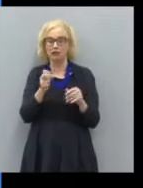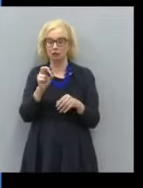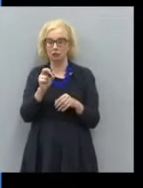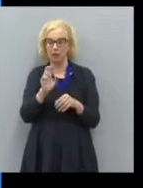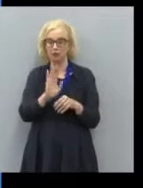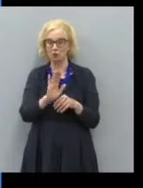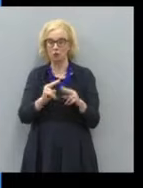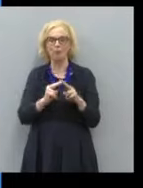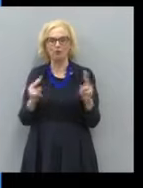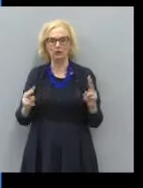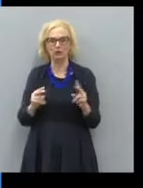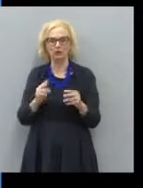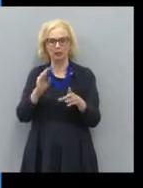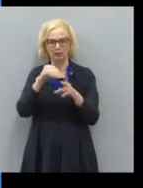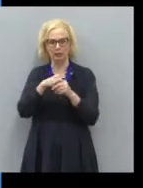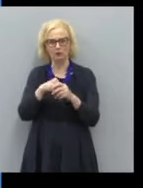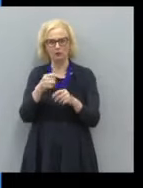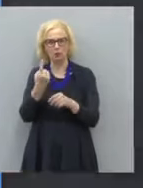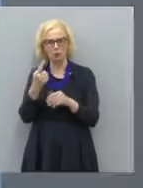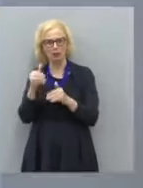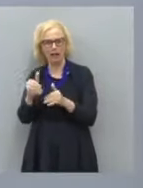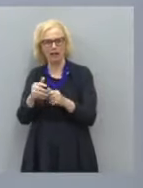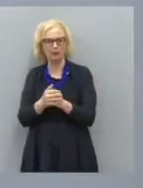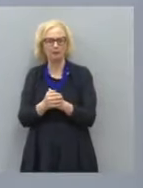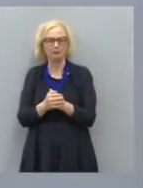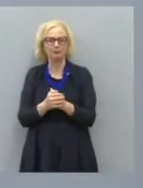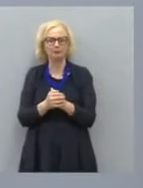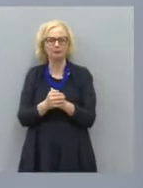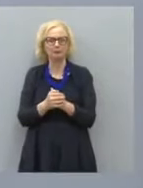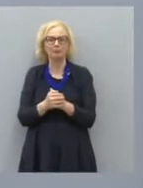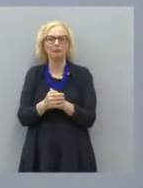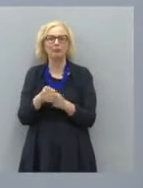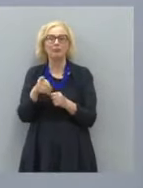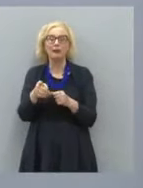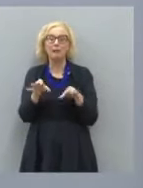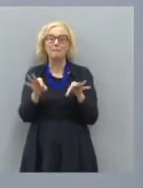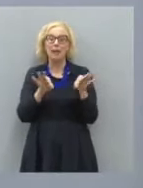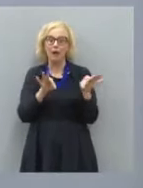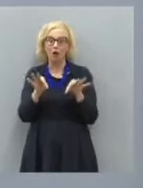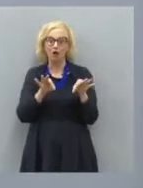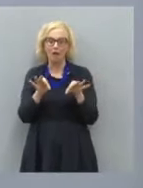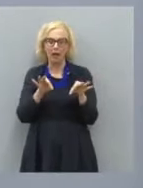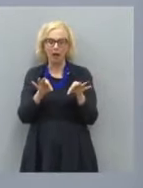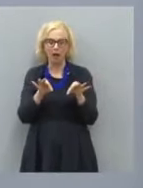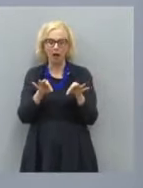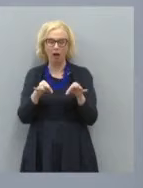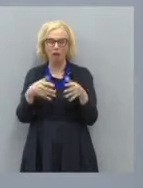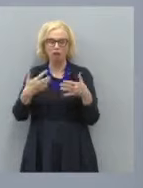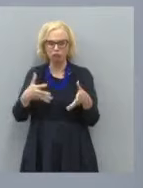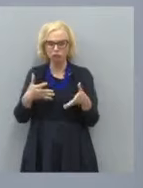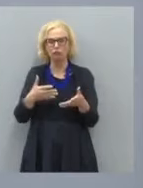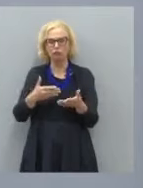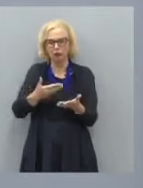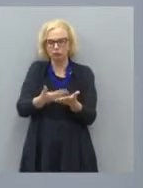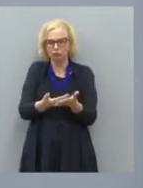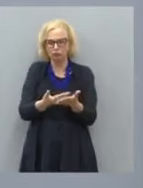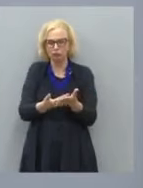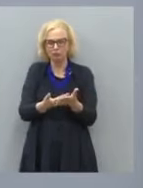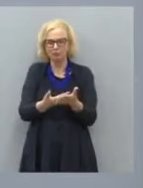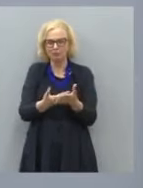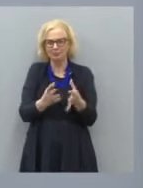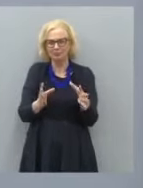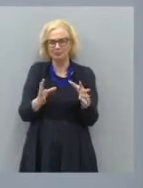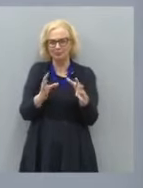questa manovra messa in in atto e quindi dovevamo dire congiuntamente a quella fatta